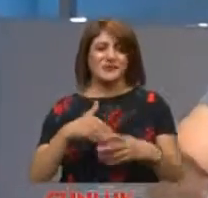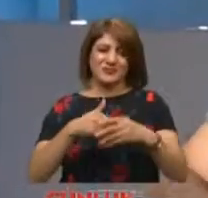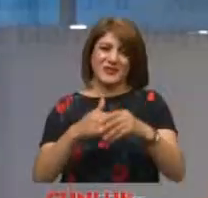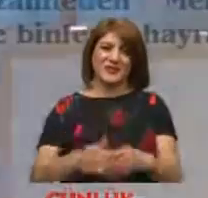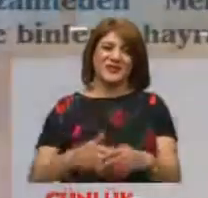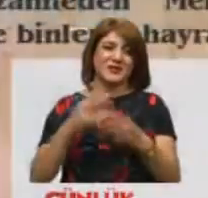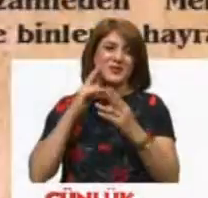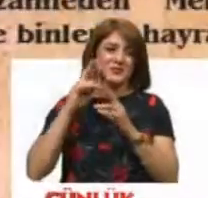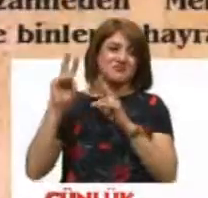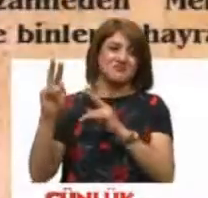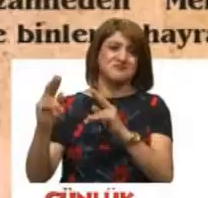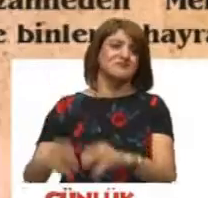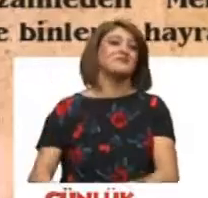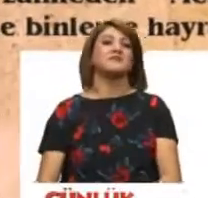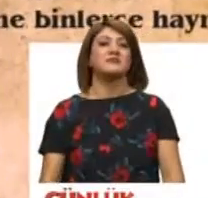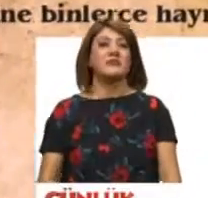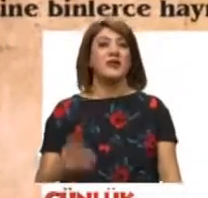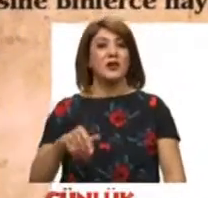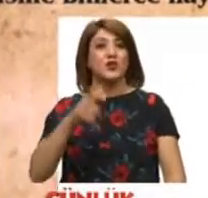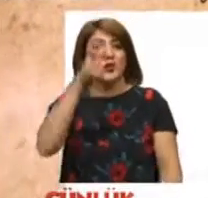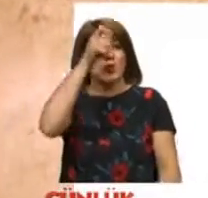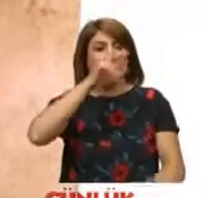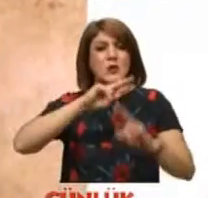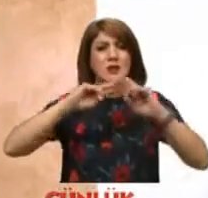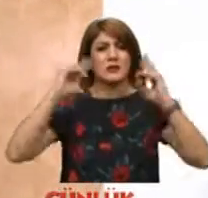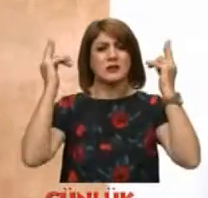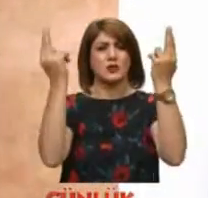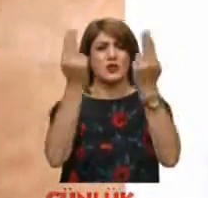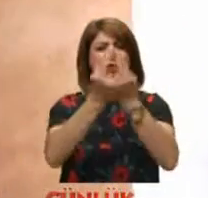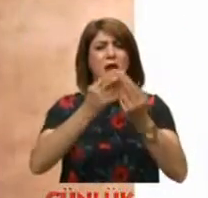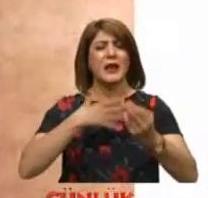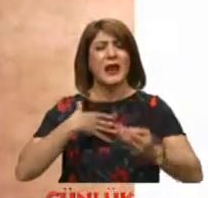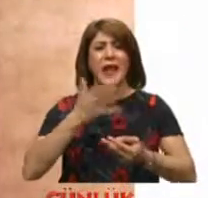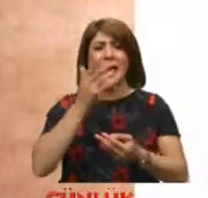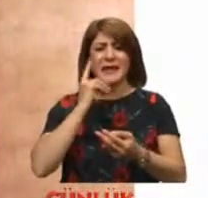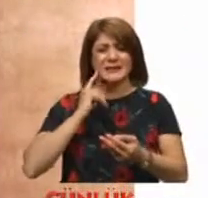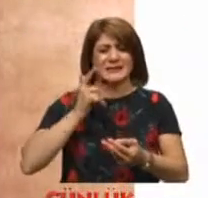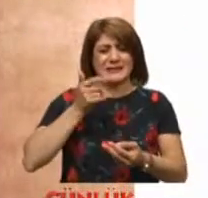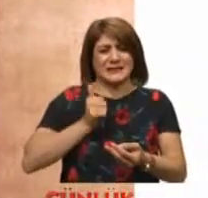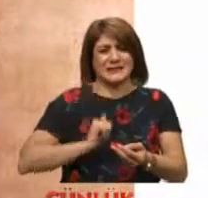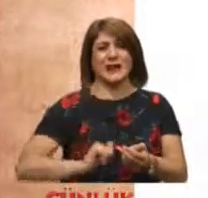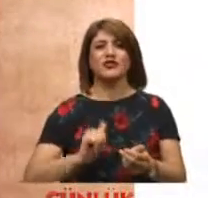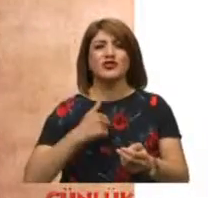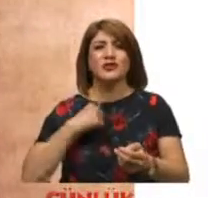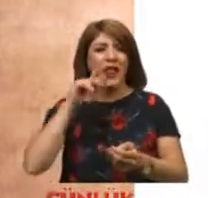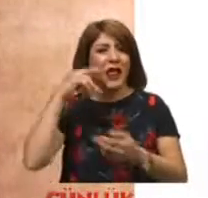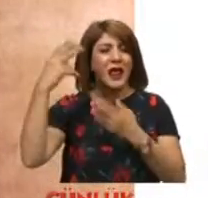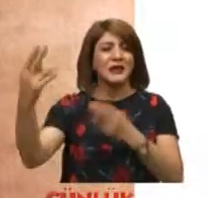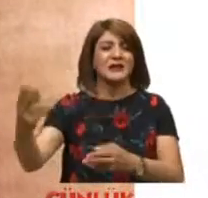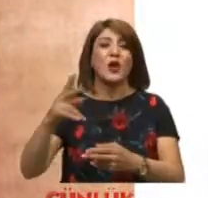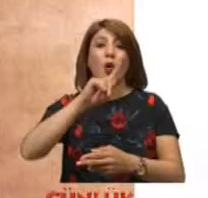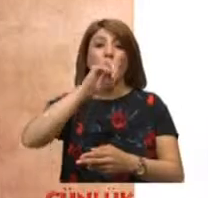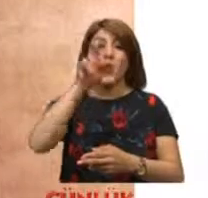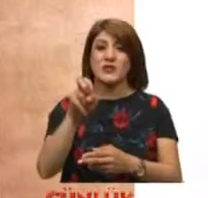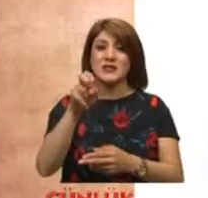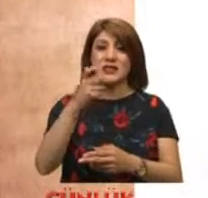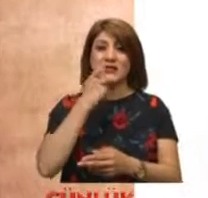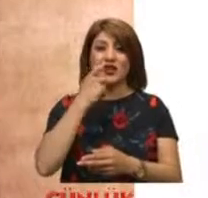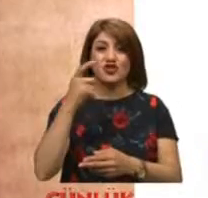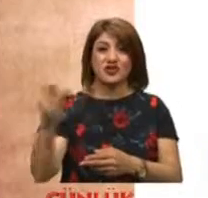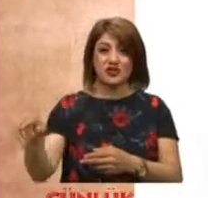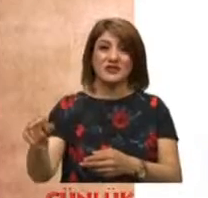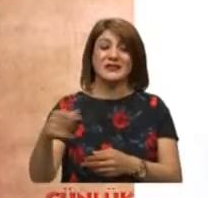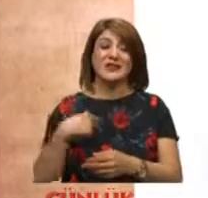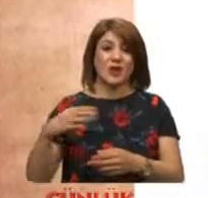bakalım. İşte gezegenin en yakışıklı erkeği. 18 yaşındaki tıp öğrencisi İranlı Ahmet Angel,